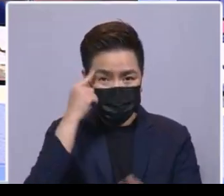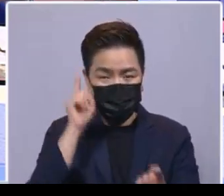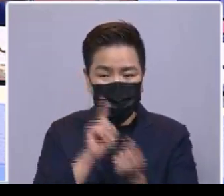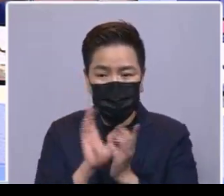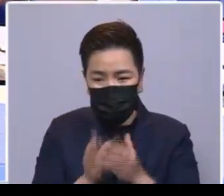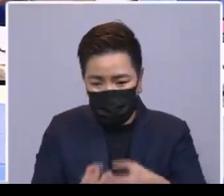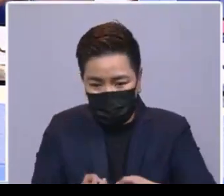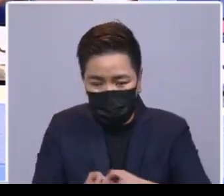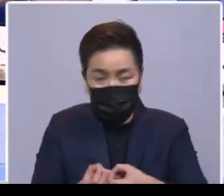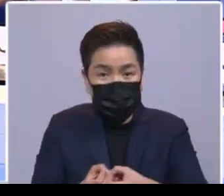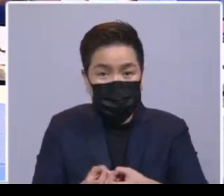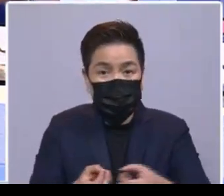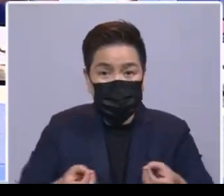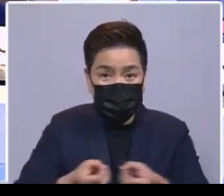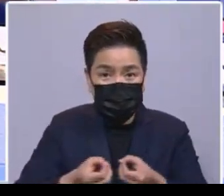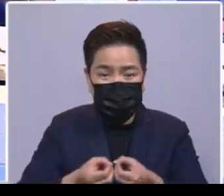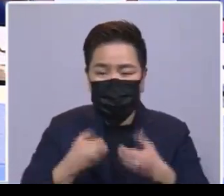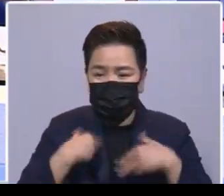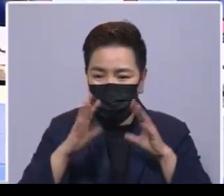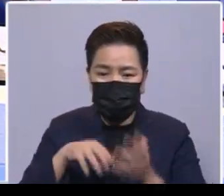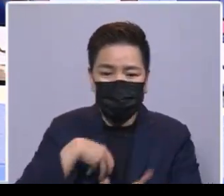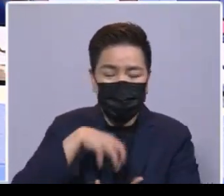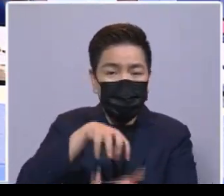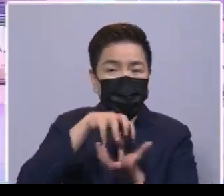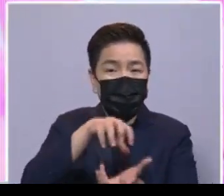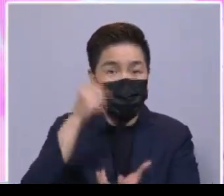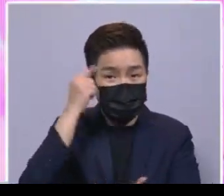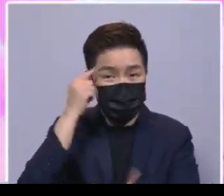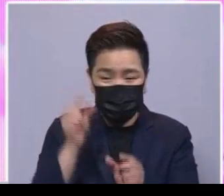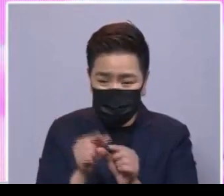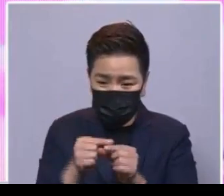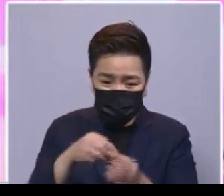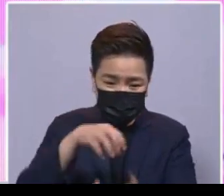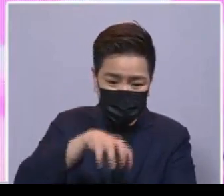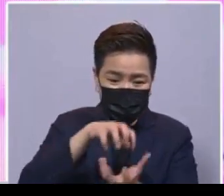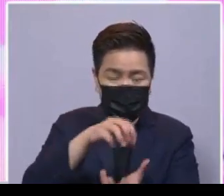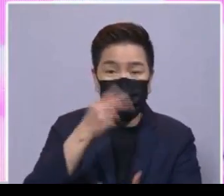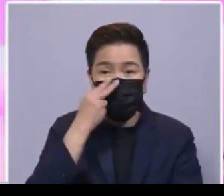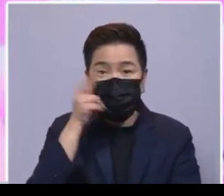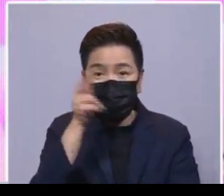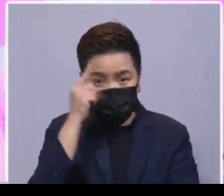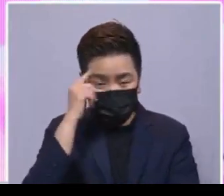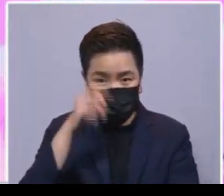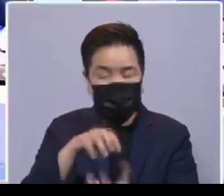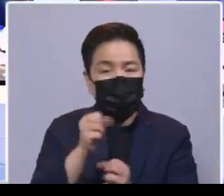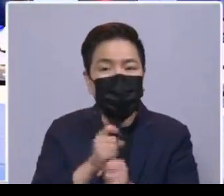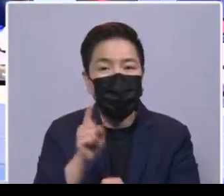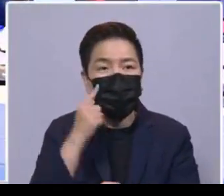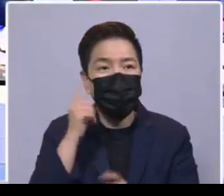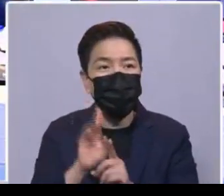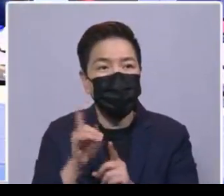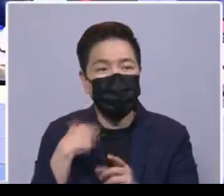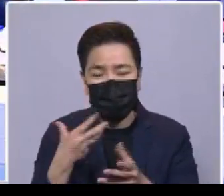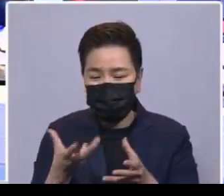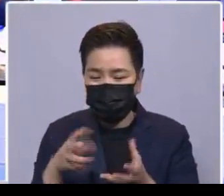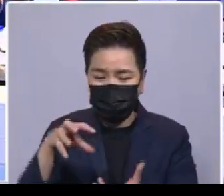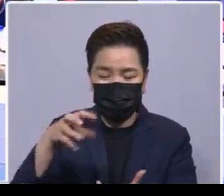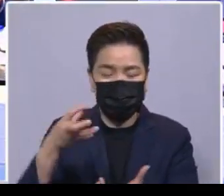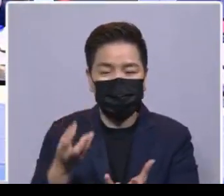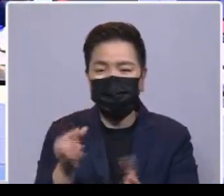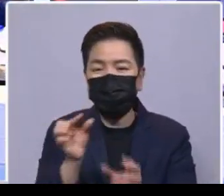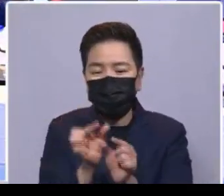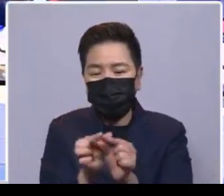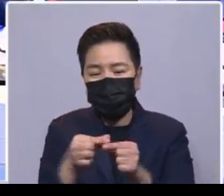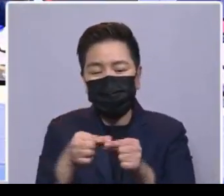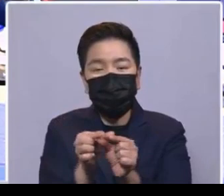นักพนันเดี๋ยวนี้เขาเล่นกันหลายอย่างเล่นไฮโลคุณเคยไหม ไม่เคยดูแต่ในจาก YouTube อ๋อเขาทำยังไงคะ เขาจะมีลูกเต๋